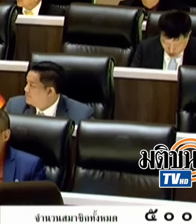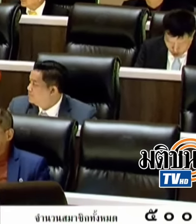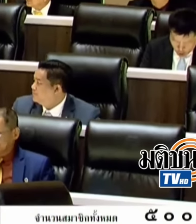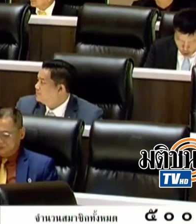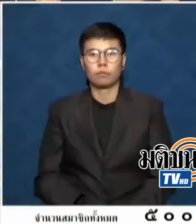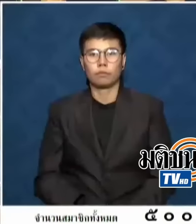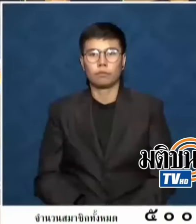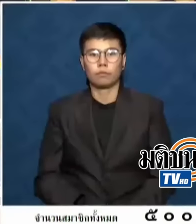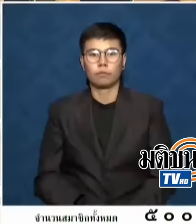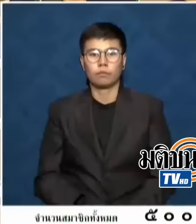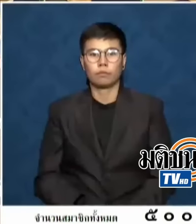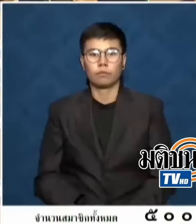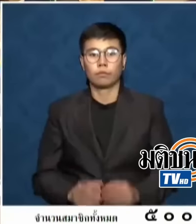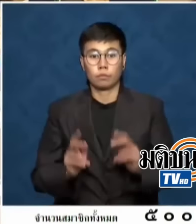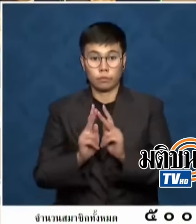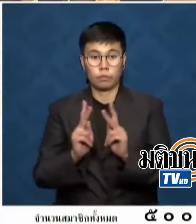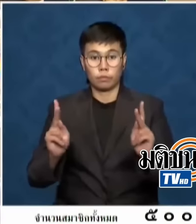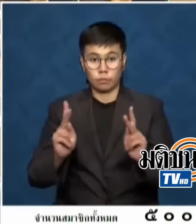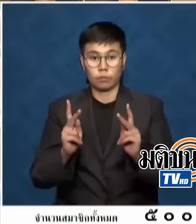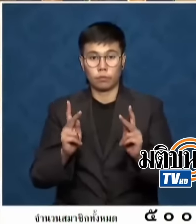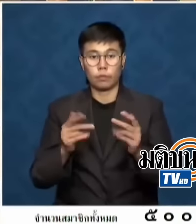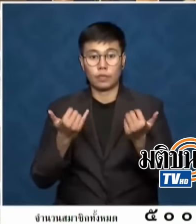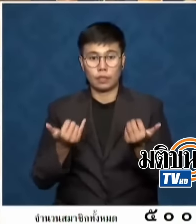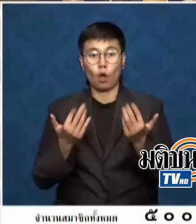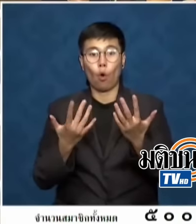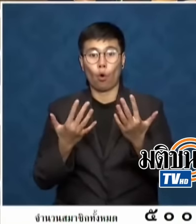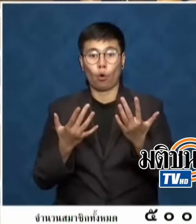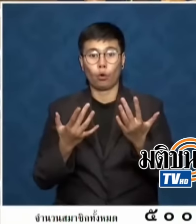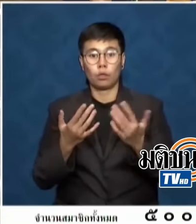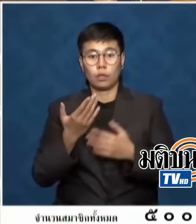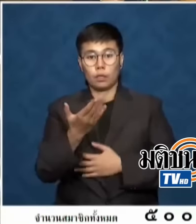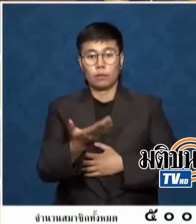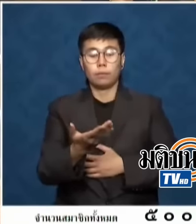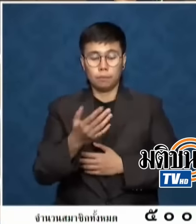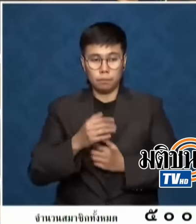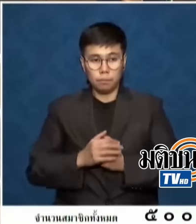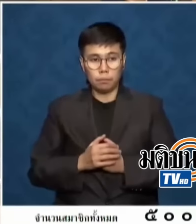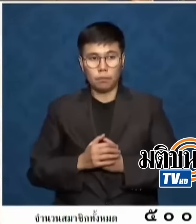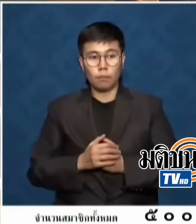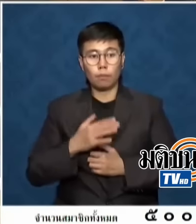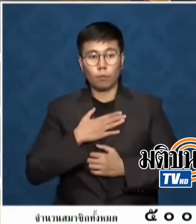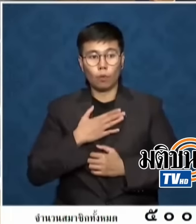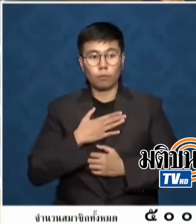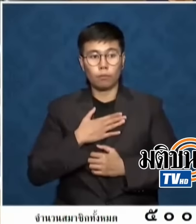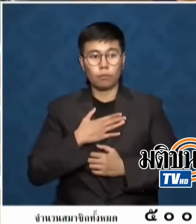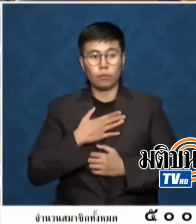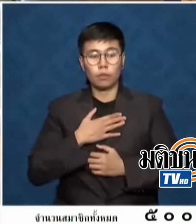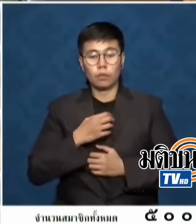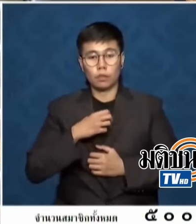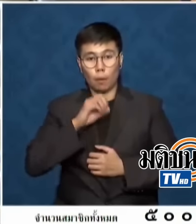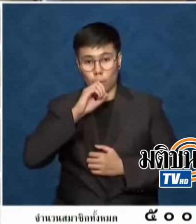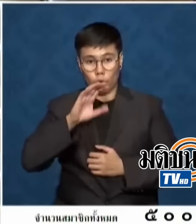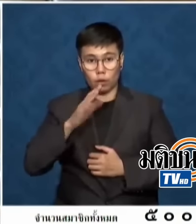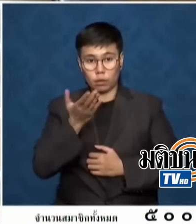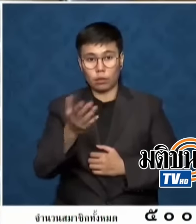ท่านกรรมธิการนะช่วงที่รอนี่นะครับท่านกรรมธิการนะครับผมขอทำความเข้าใจนะครับว่า